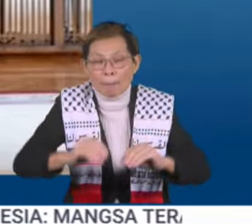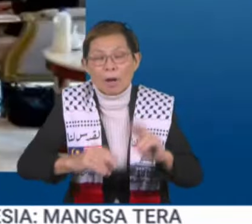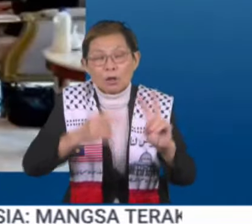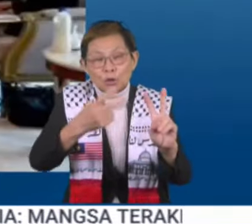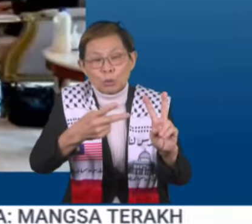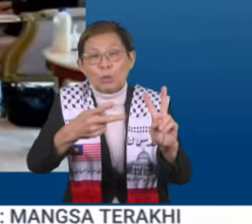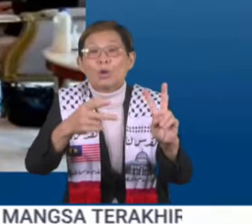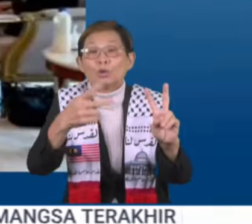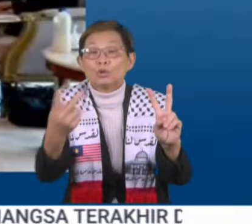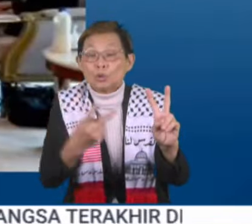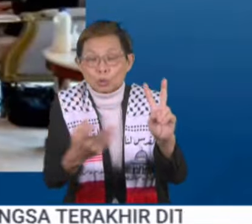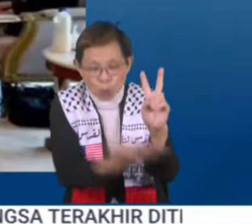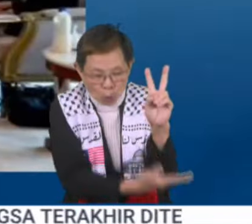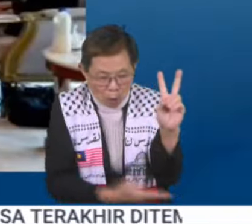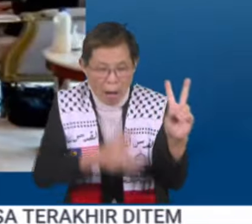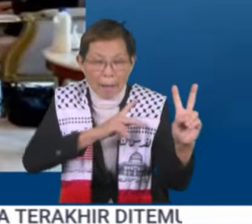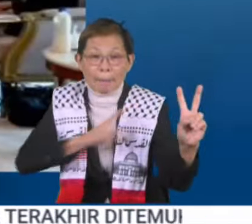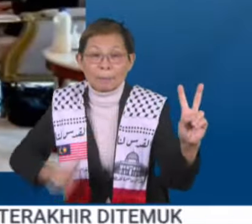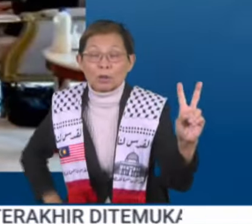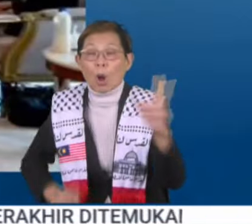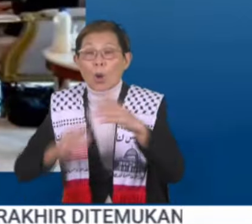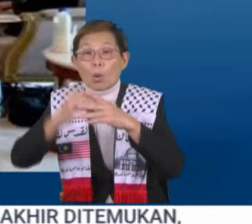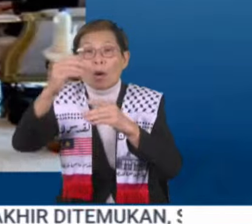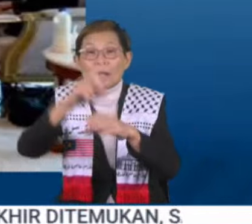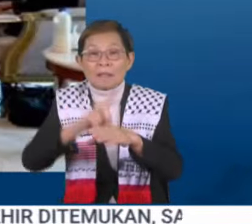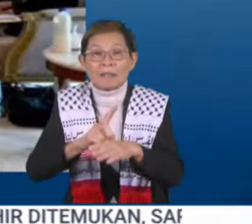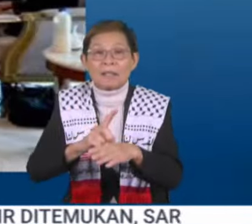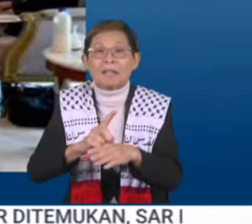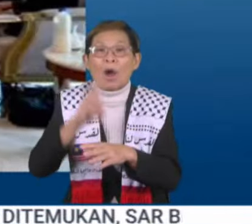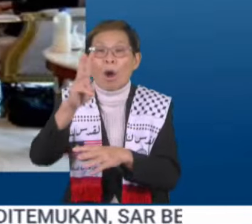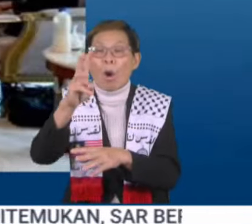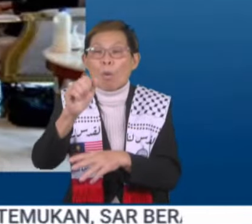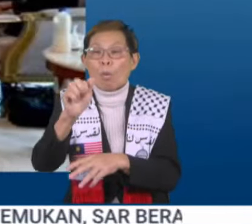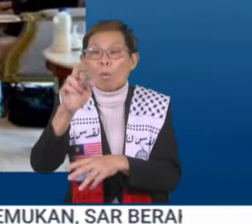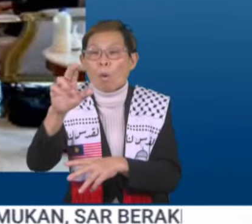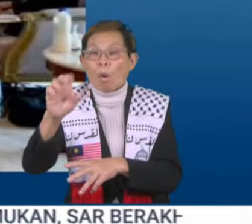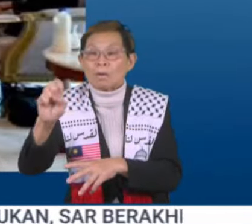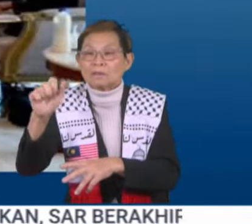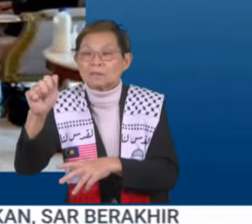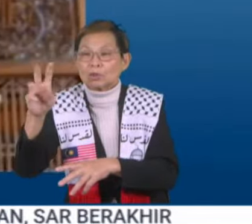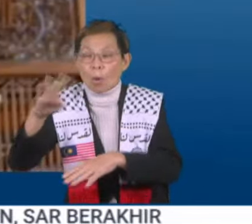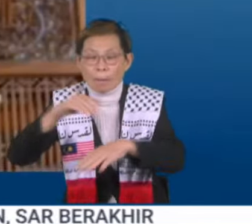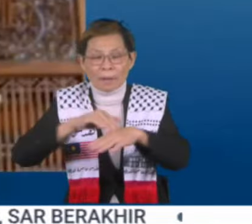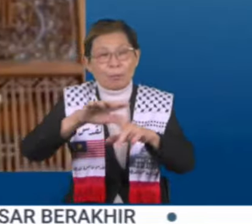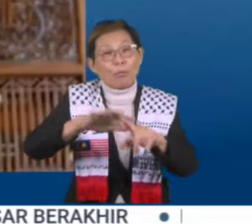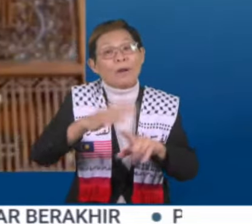hala kedua di antara kedua-dua kementerian luar negeri di Warsaw pada Jun lalu.